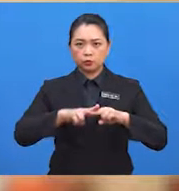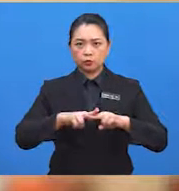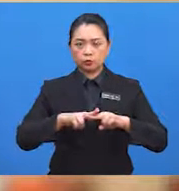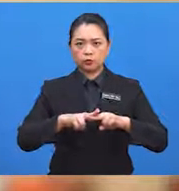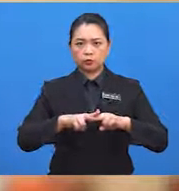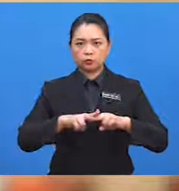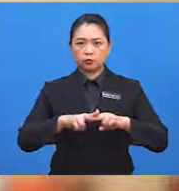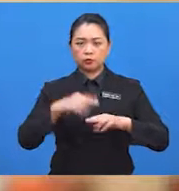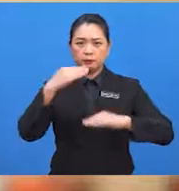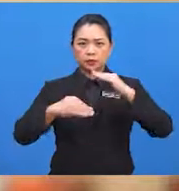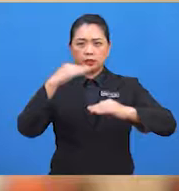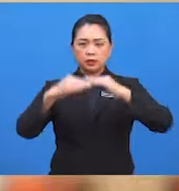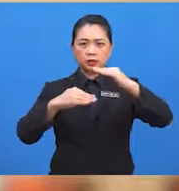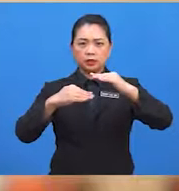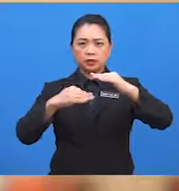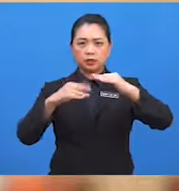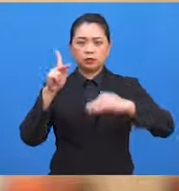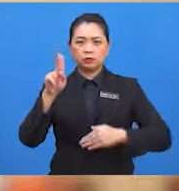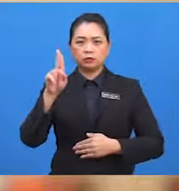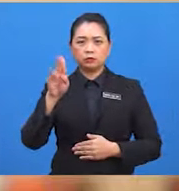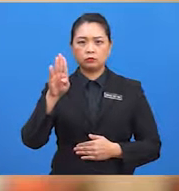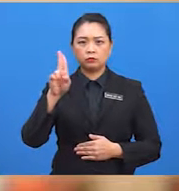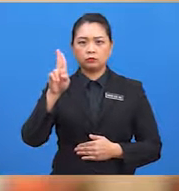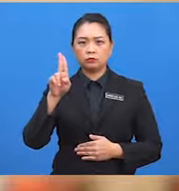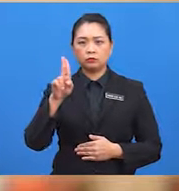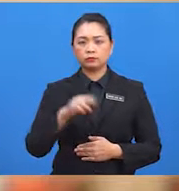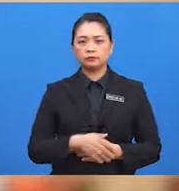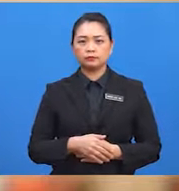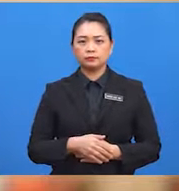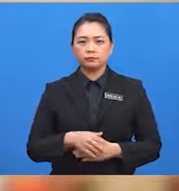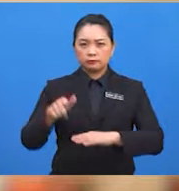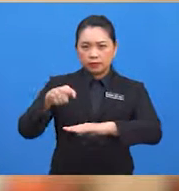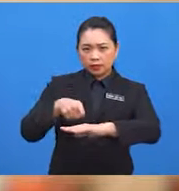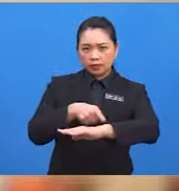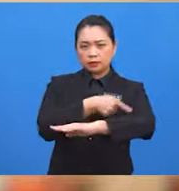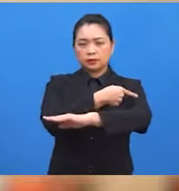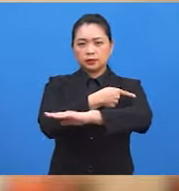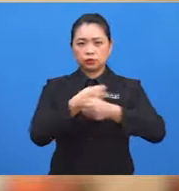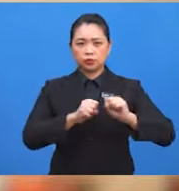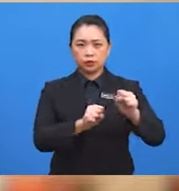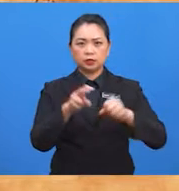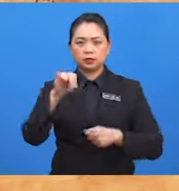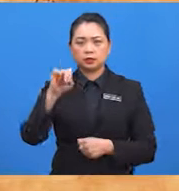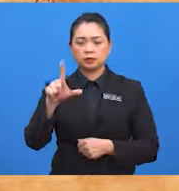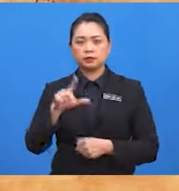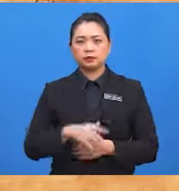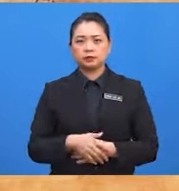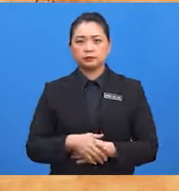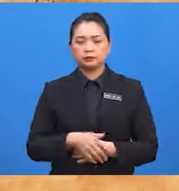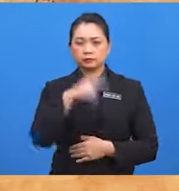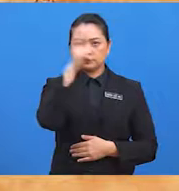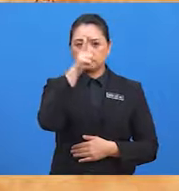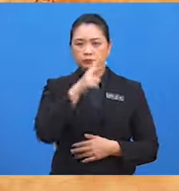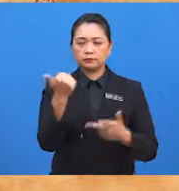di sepanjang Sungai Nil dan mengambil alih kuasa kota Nubia. Kerajaan yang ketiga dan